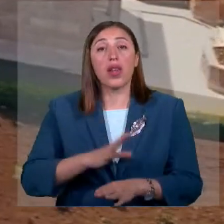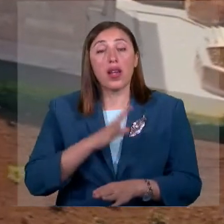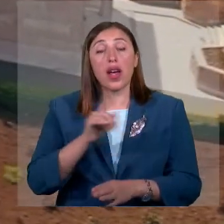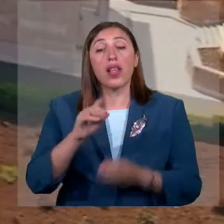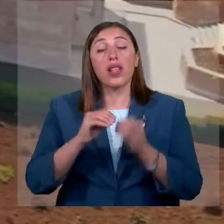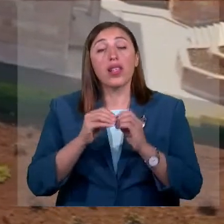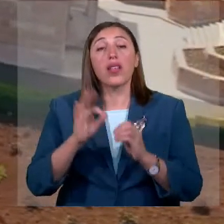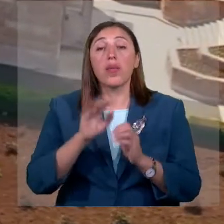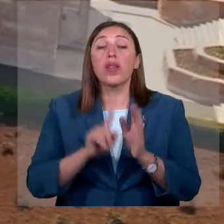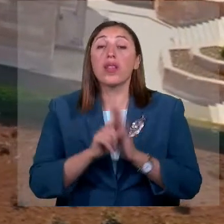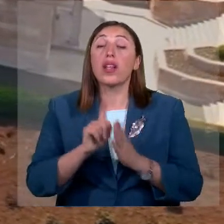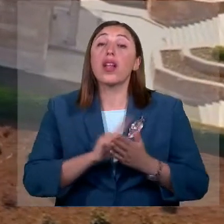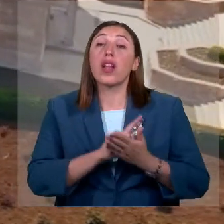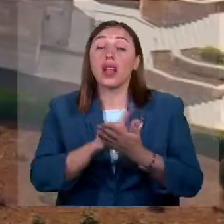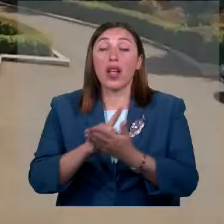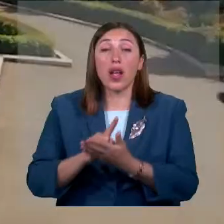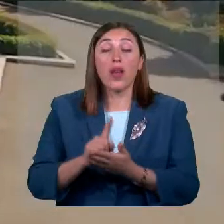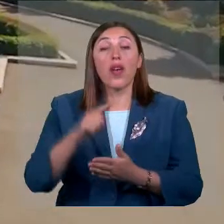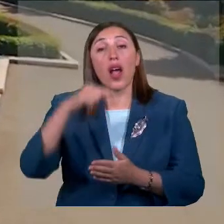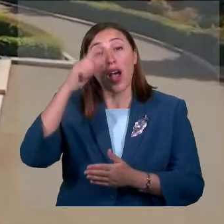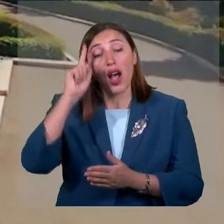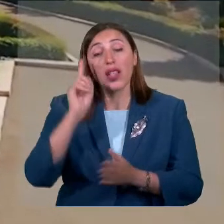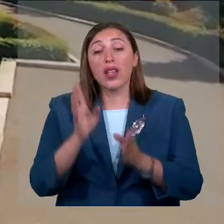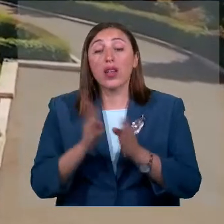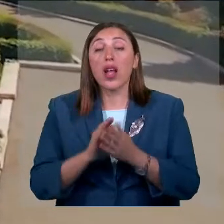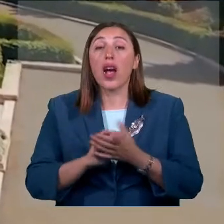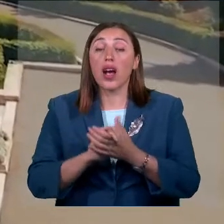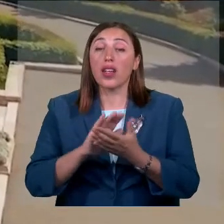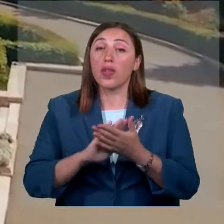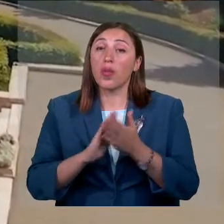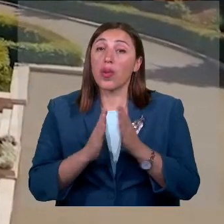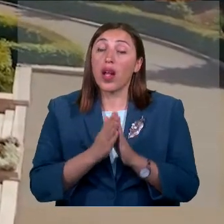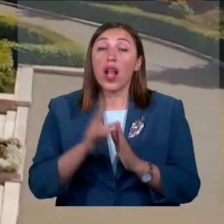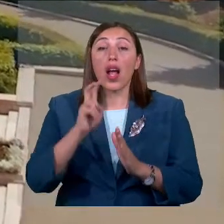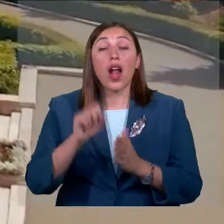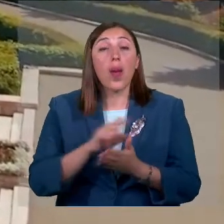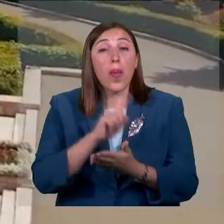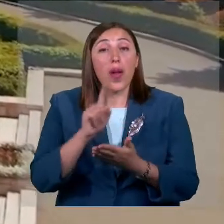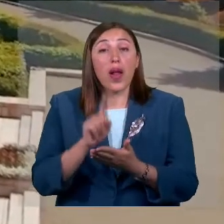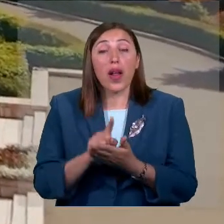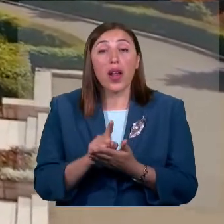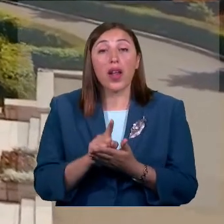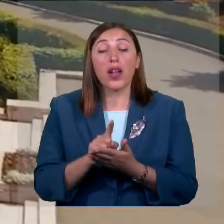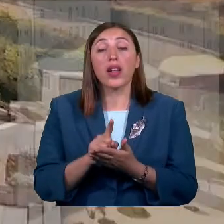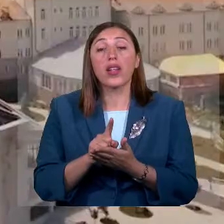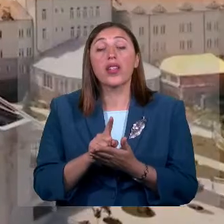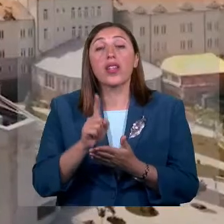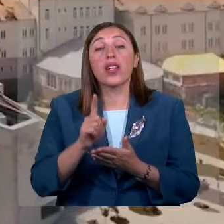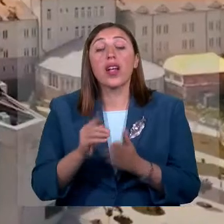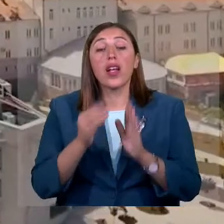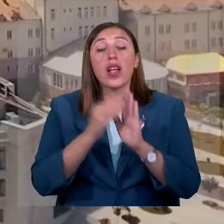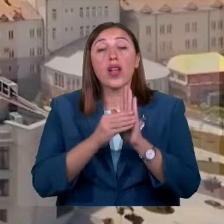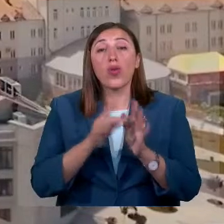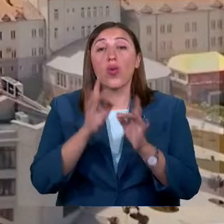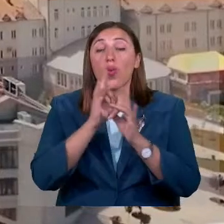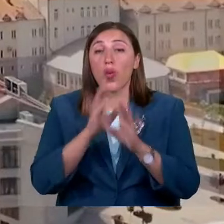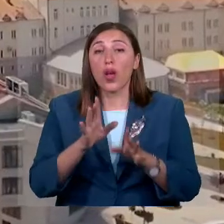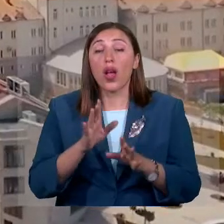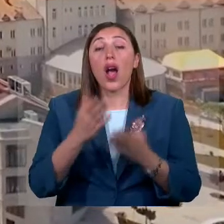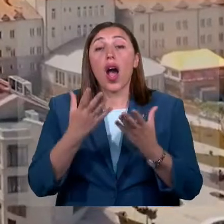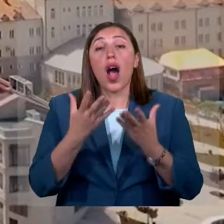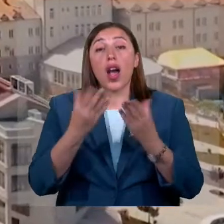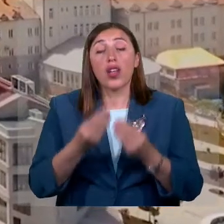շուրջ քննարկումներ են ընթանում, և որ Ադրբեջանի հետ խաղաղության պայմանագրում Ղարաբաղի հարցը չպետք է ներառել։ Այսօր արդեն Արմեն